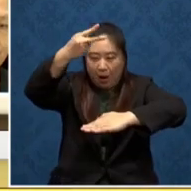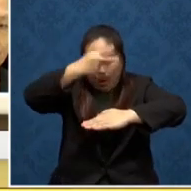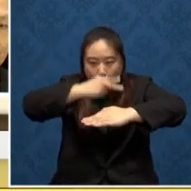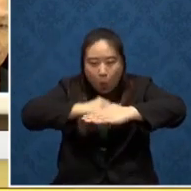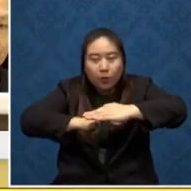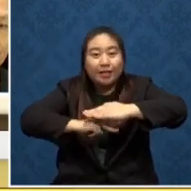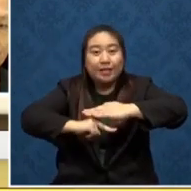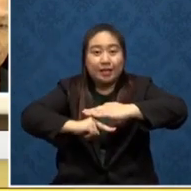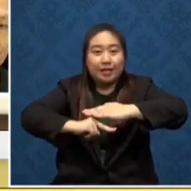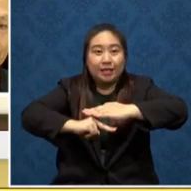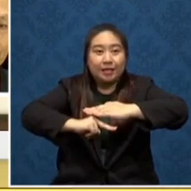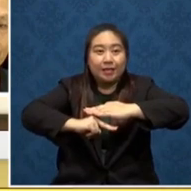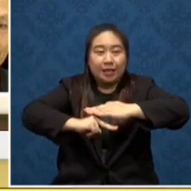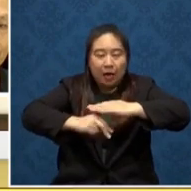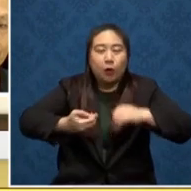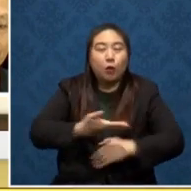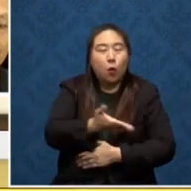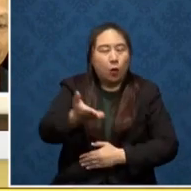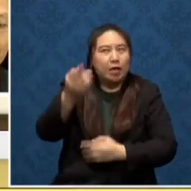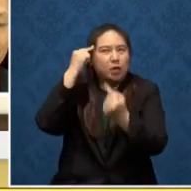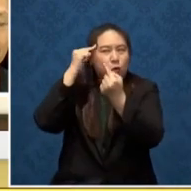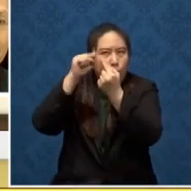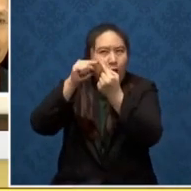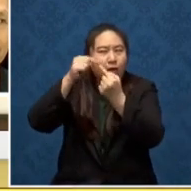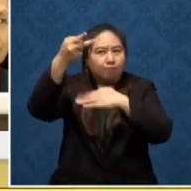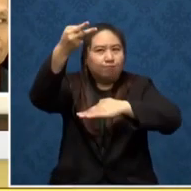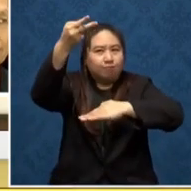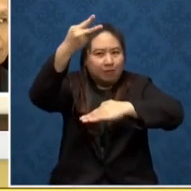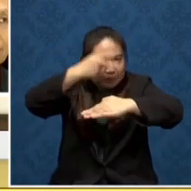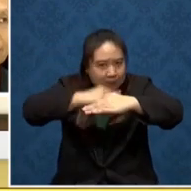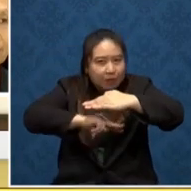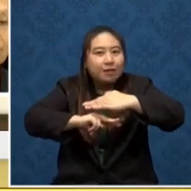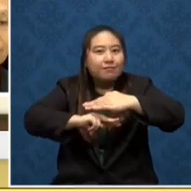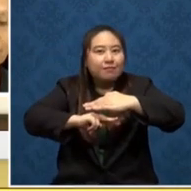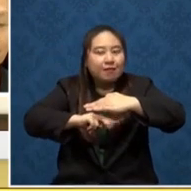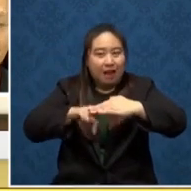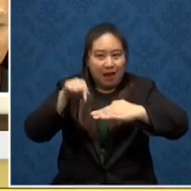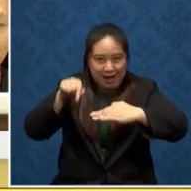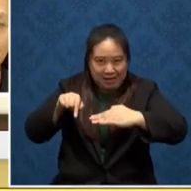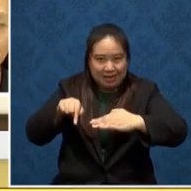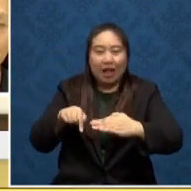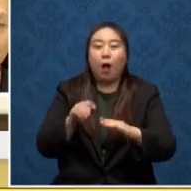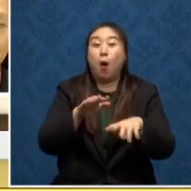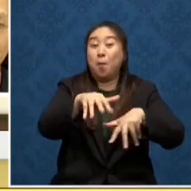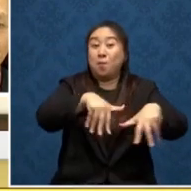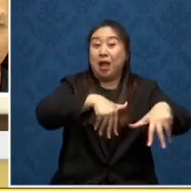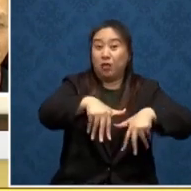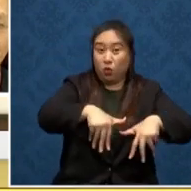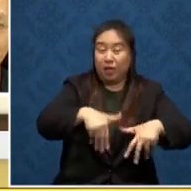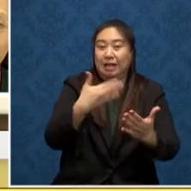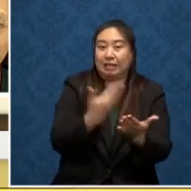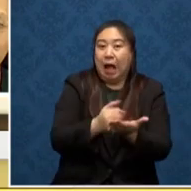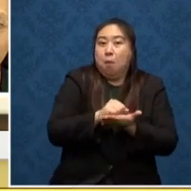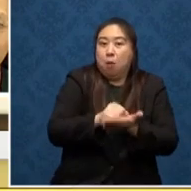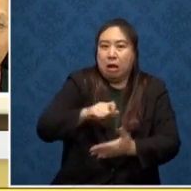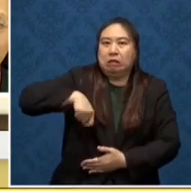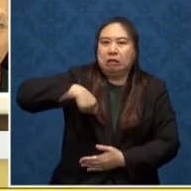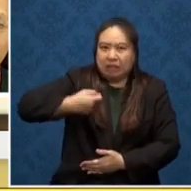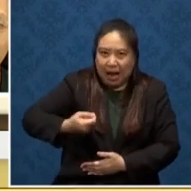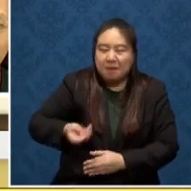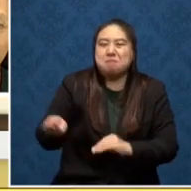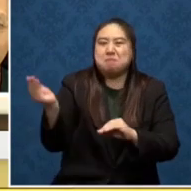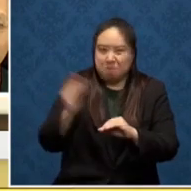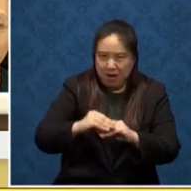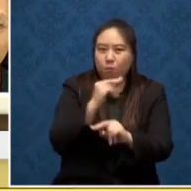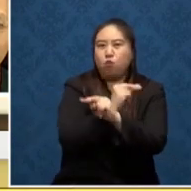บ้อัตราคาบริการของพี่น้ประชาชนเพิ่มขึนอีกเป็ 7